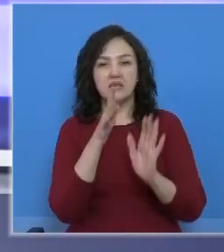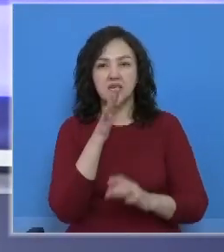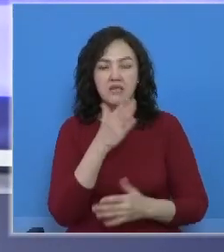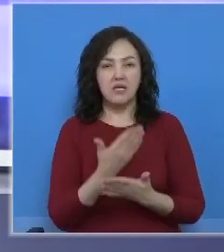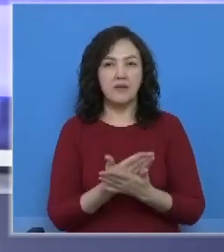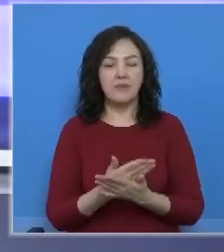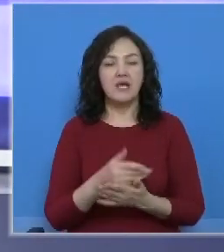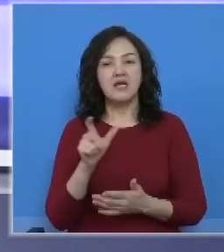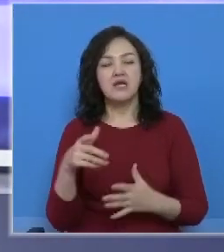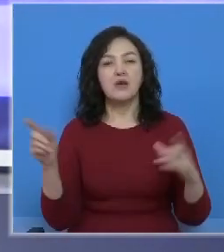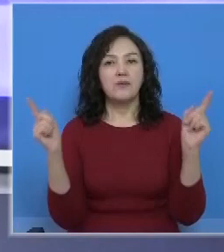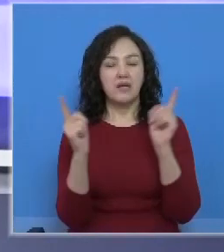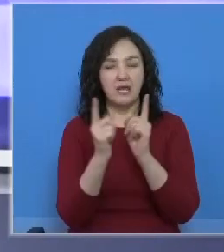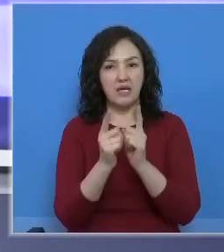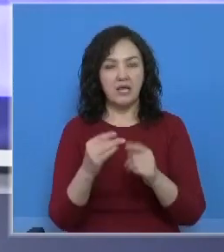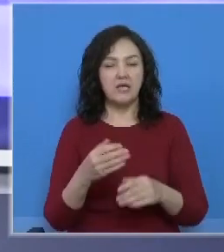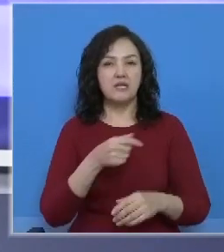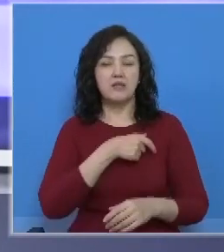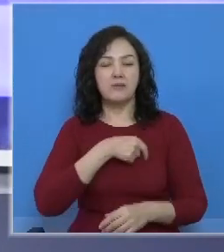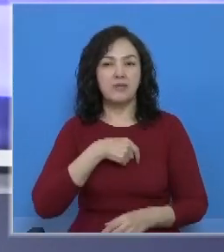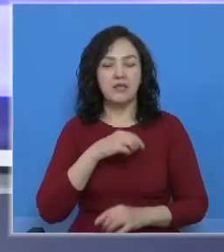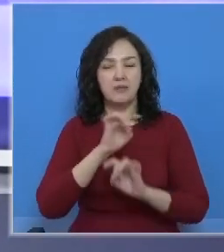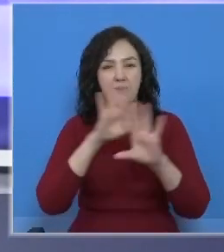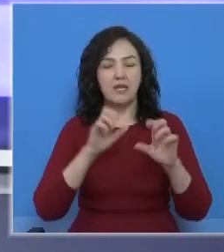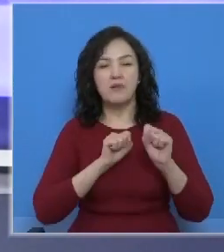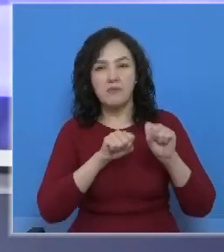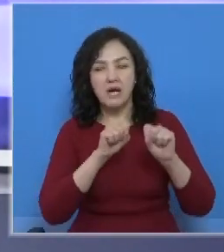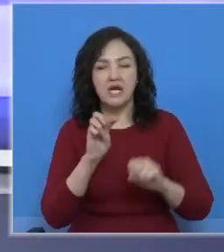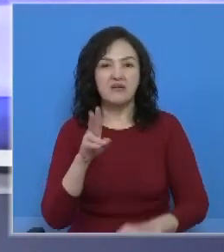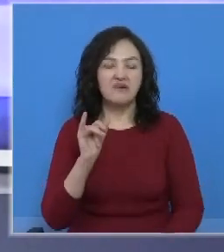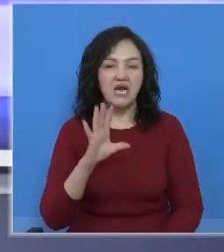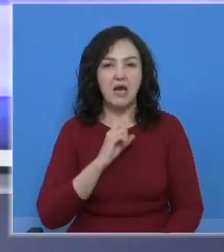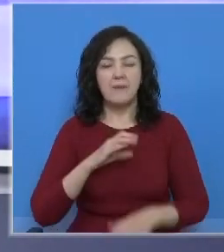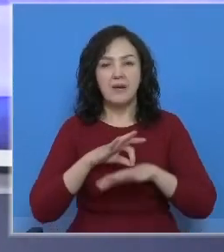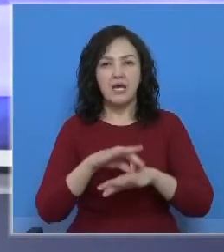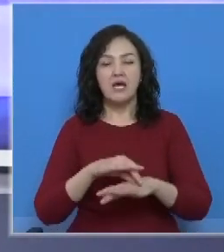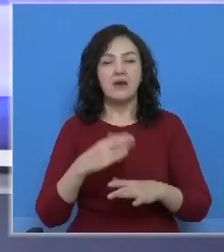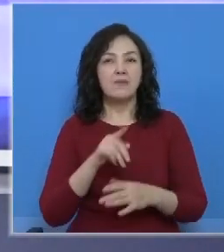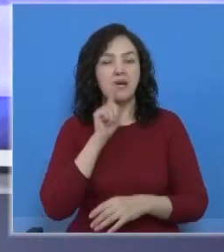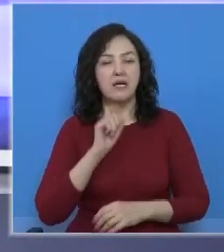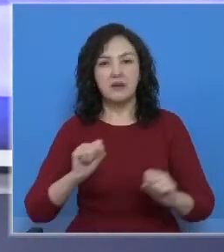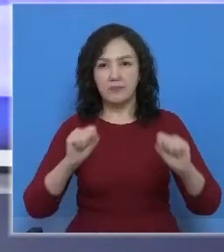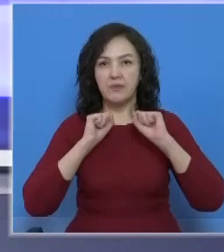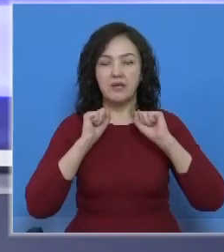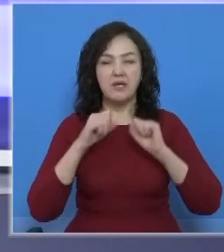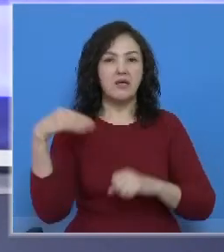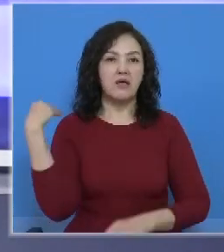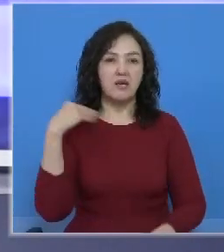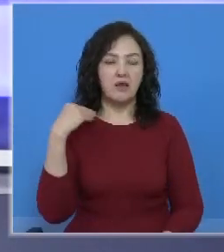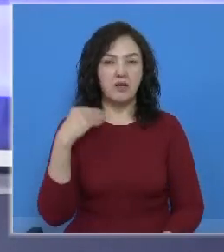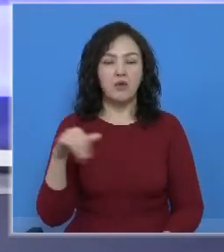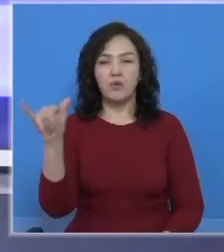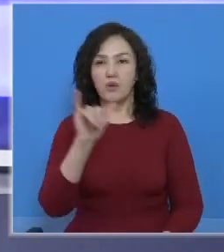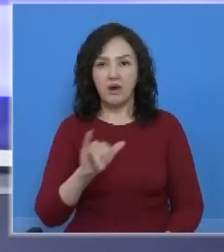лет Товарищеская встреча в честь наставника именитого боксера галиба Джафарова прошла между молодыми спортсменами из Актобе